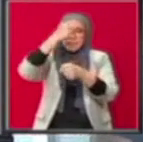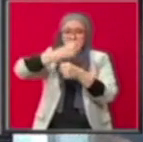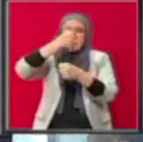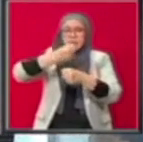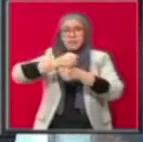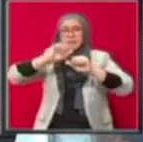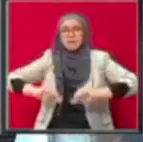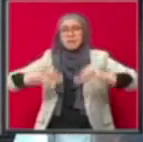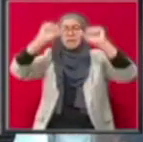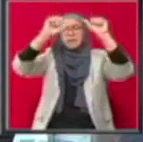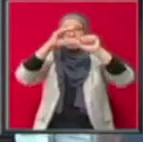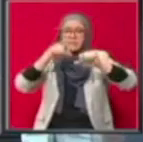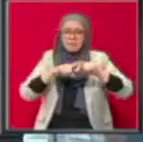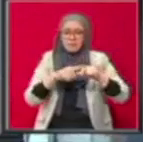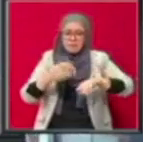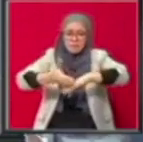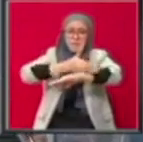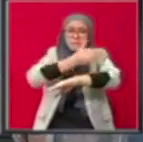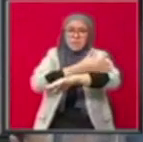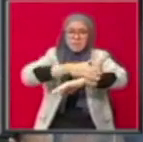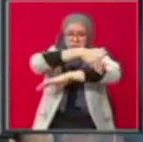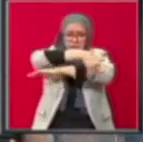taraf dan pengukuhan tebing Sungai